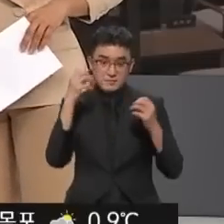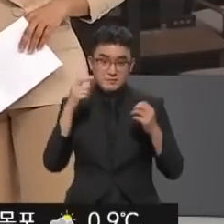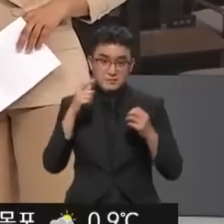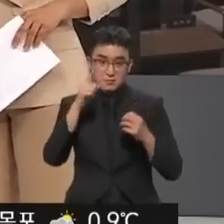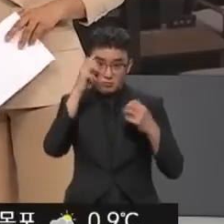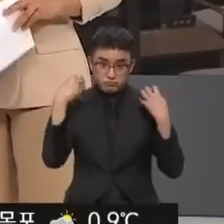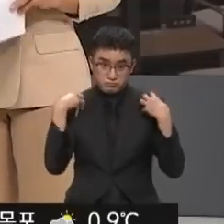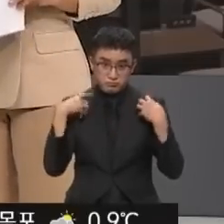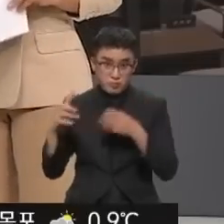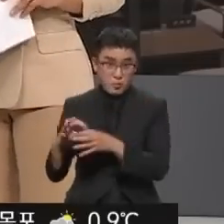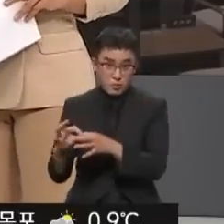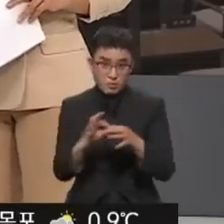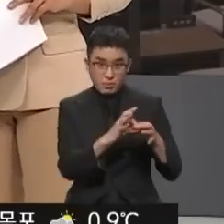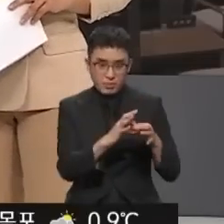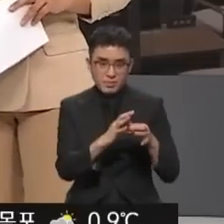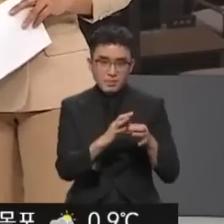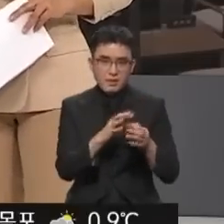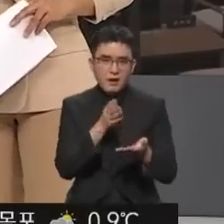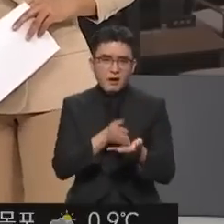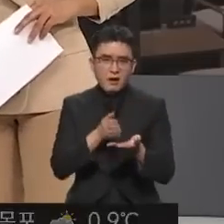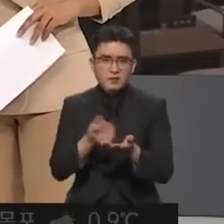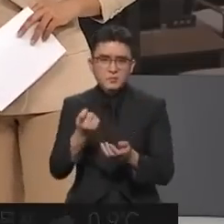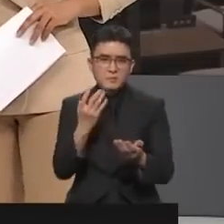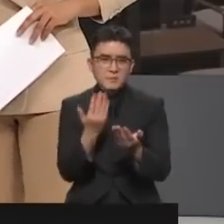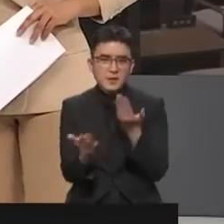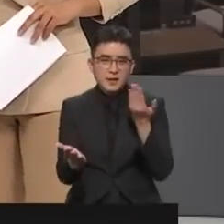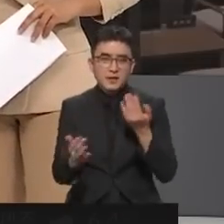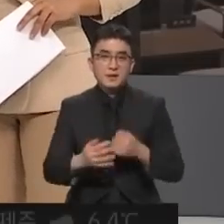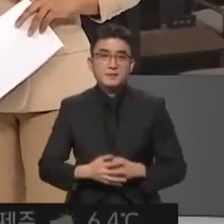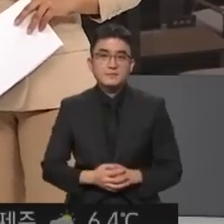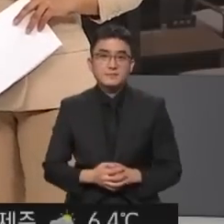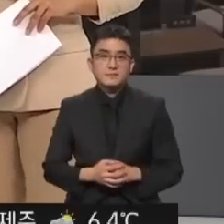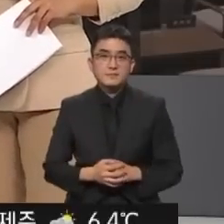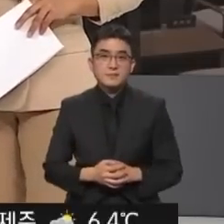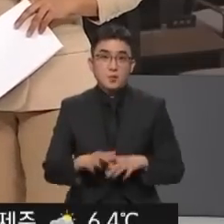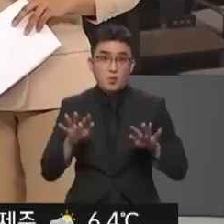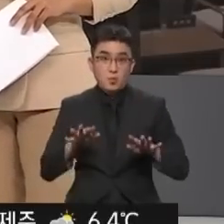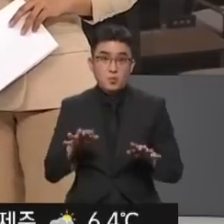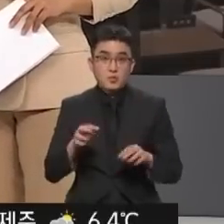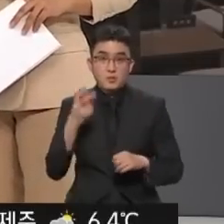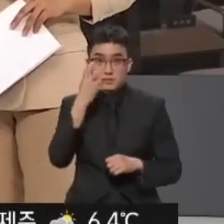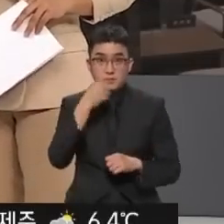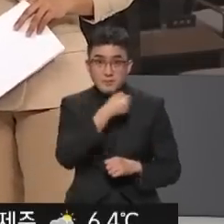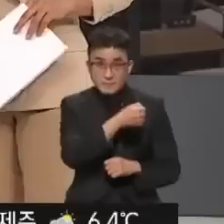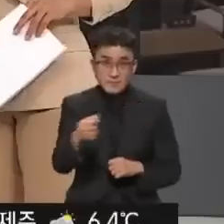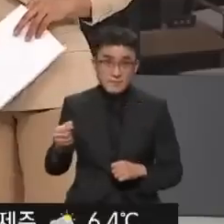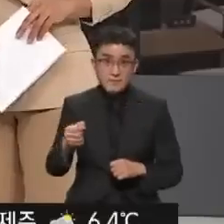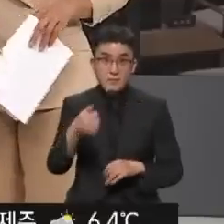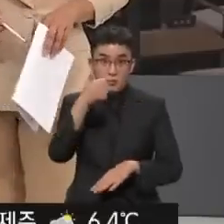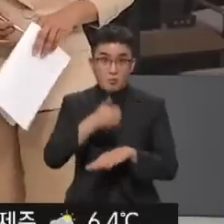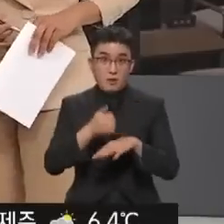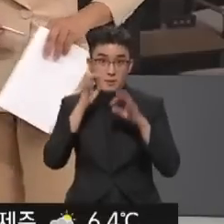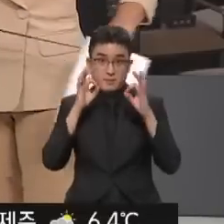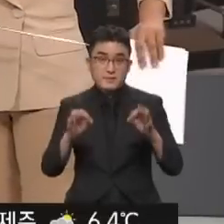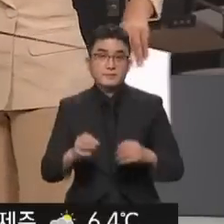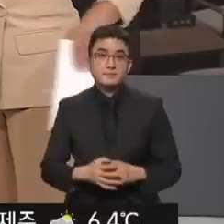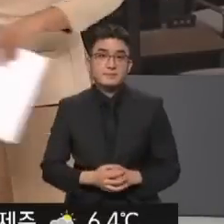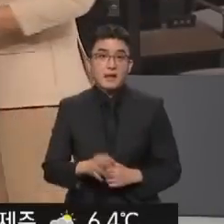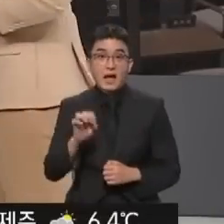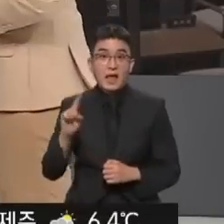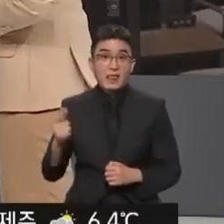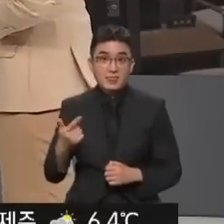지금 보셨죠. 초반 당권 레이스 여론은 어떨까요? 오늘자 리얼미터 조사 결과 보고 가겠습니다. 안